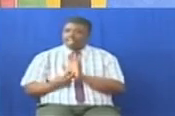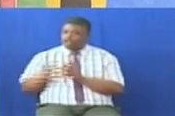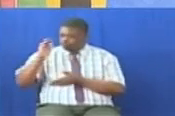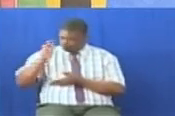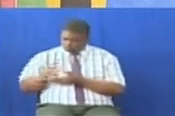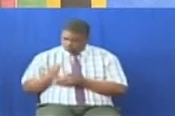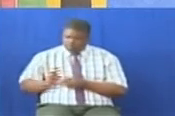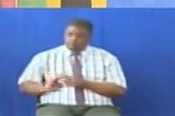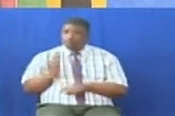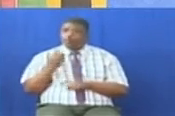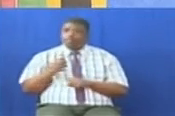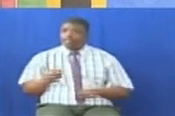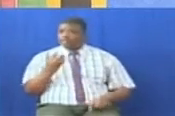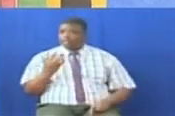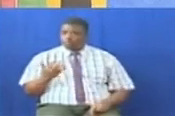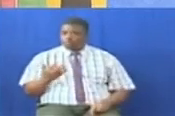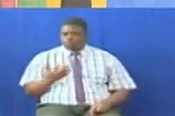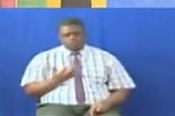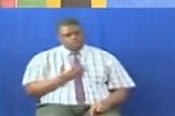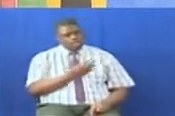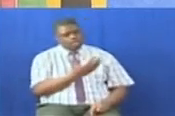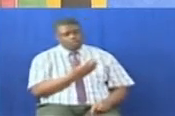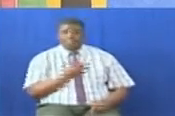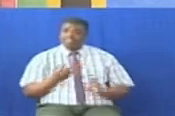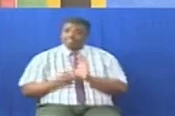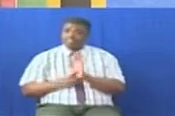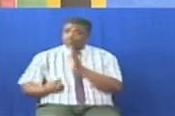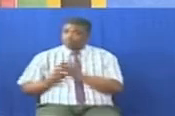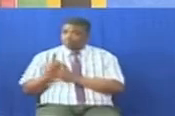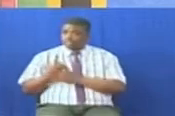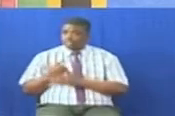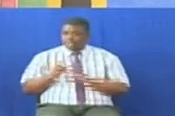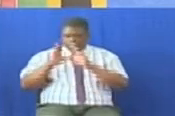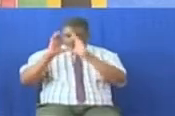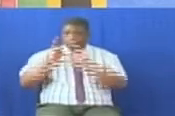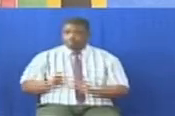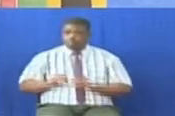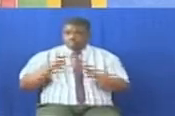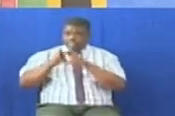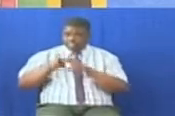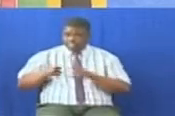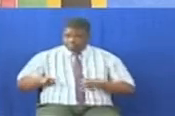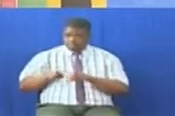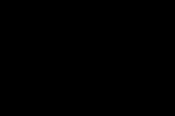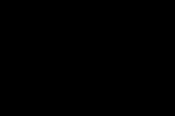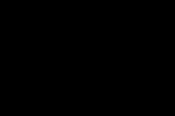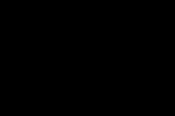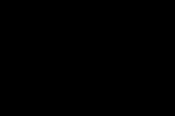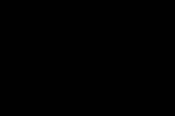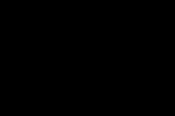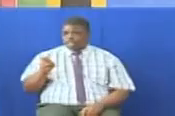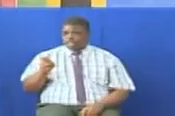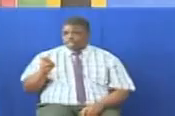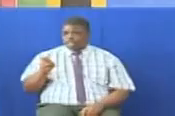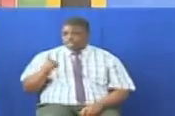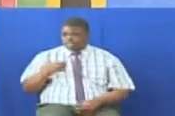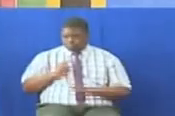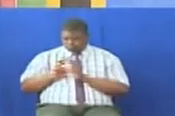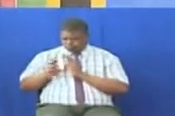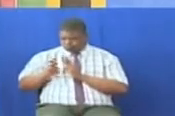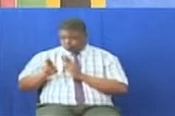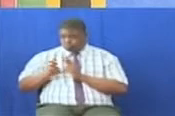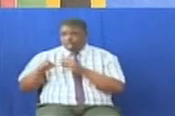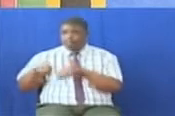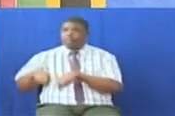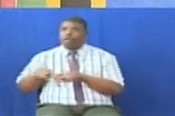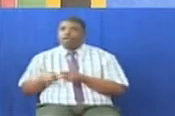bilioni 556 kwa mujibu wa taarifa CAG ambayo tunaijadili hapa leo. Mheshimiwa Naibu Spika, kwa